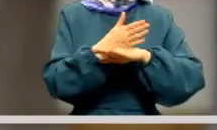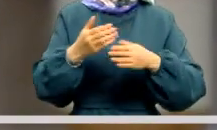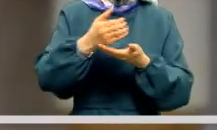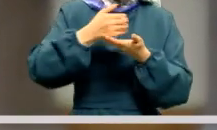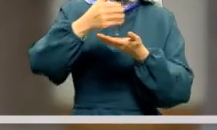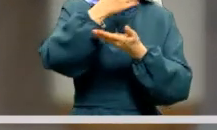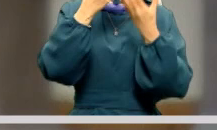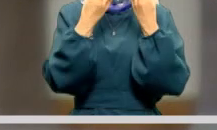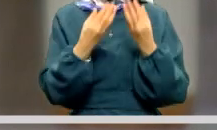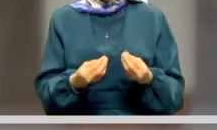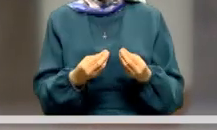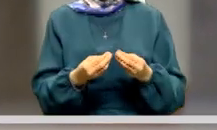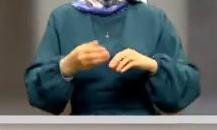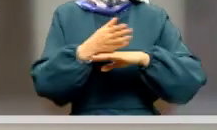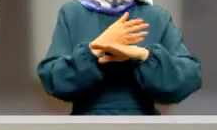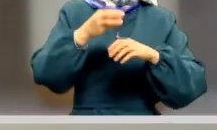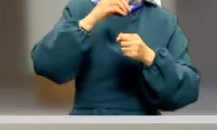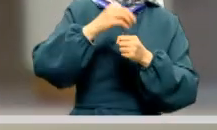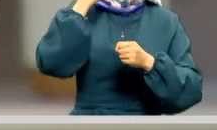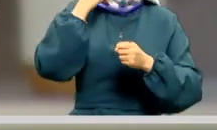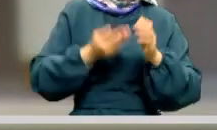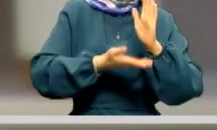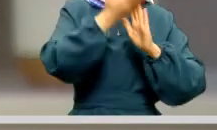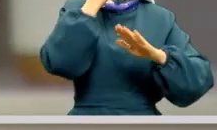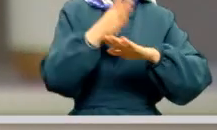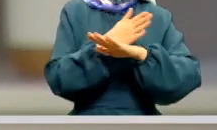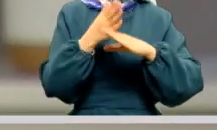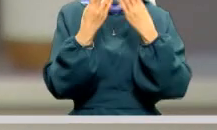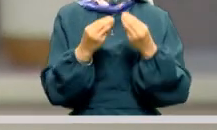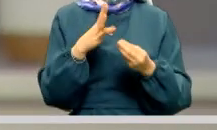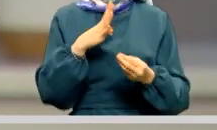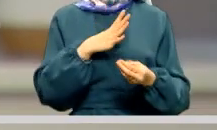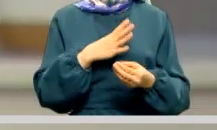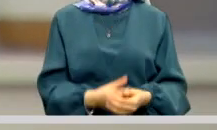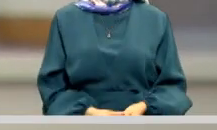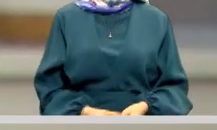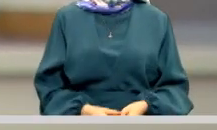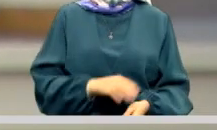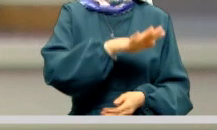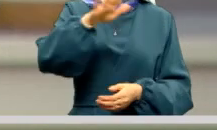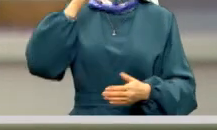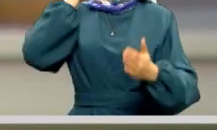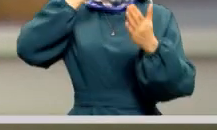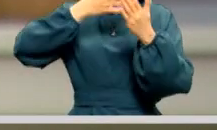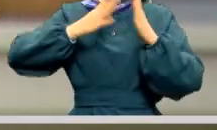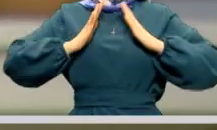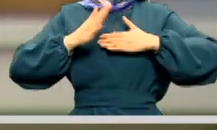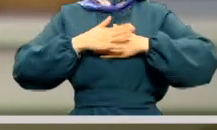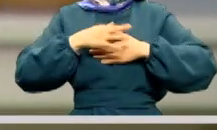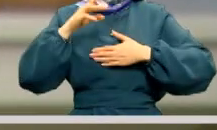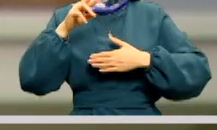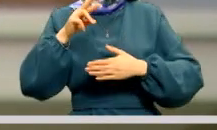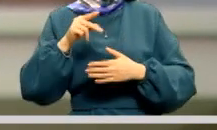gibi malın içerisinde de temizleyerek artmasına sebep olur Dolayısıyla Her ibadetin namaz gibi Efendim şimdi